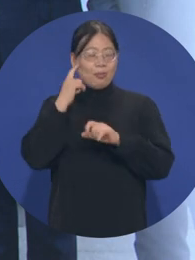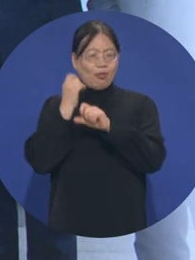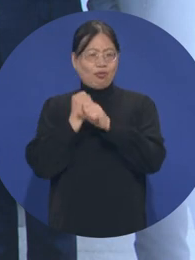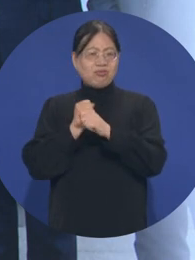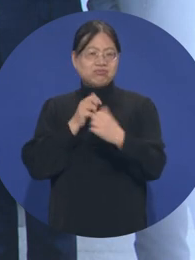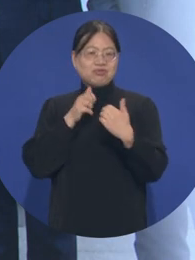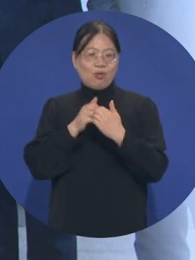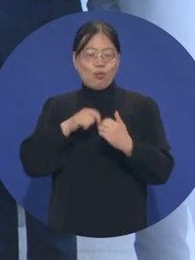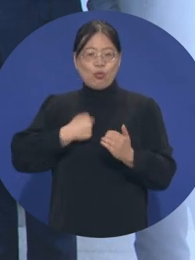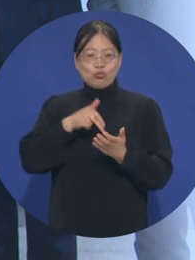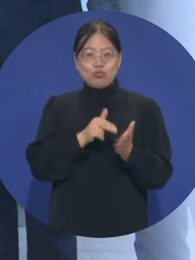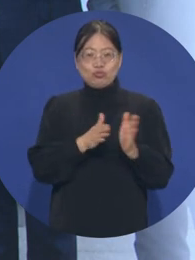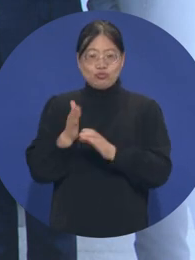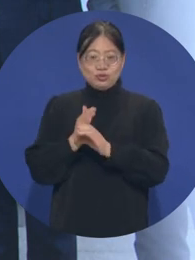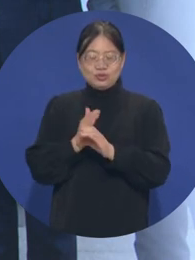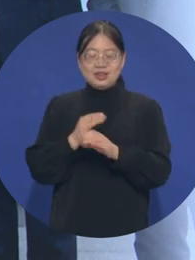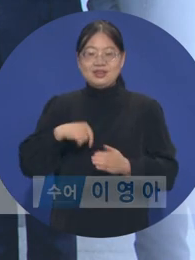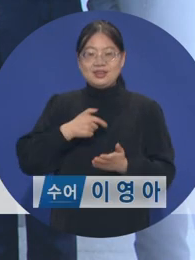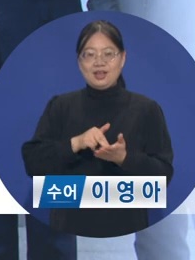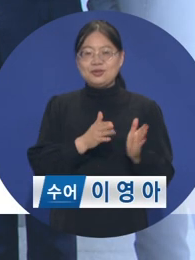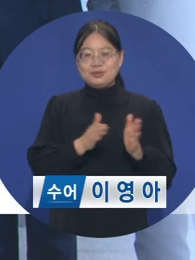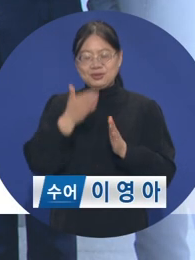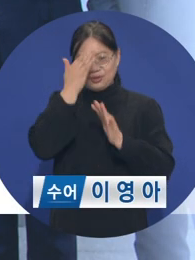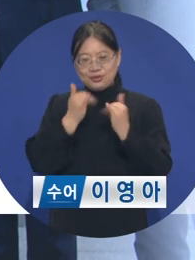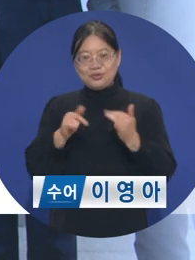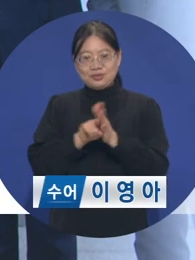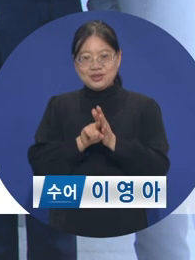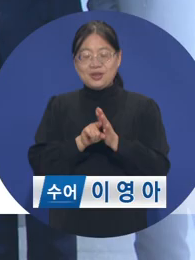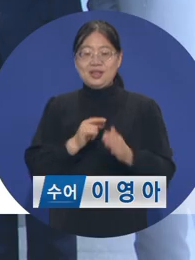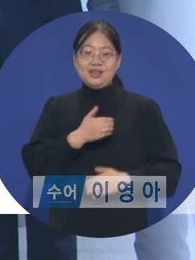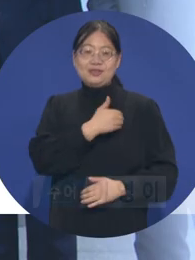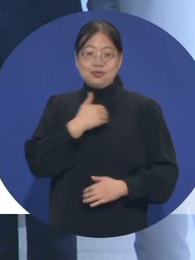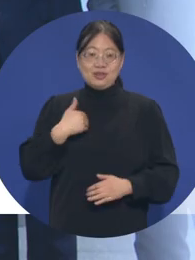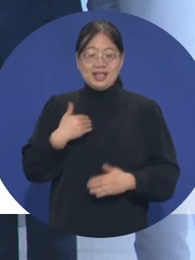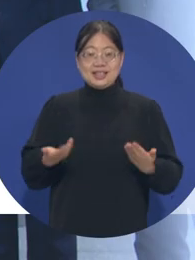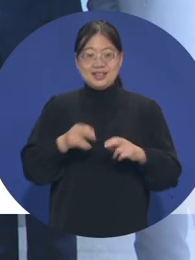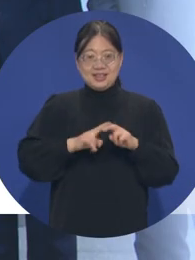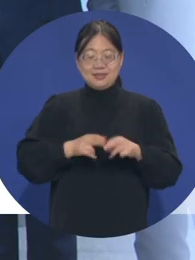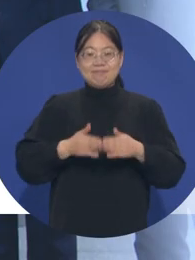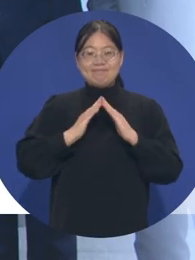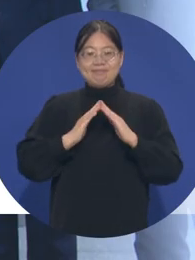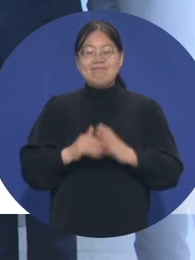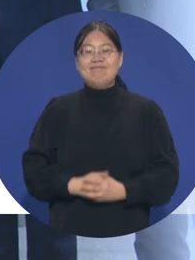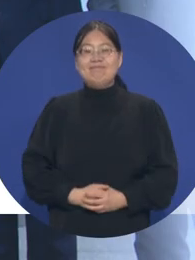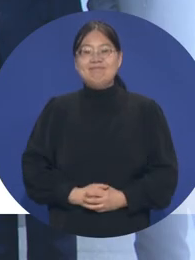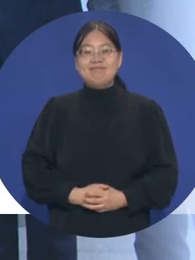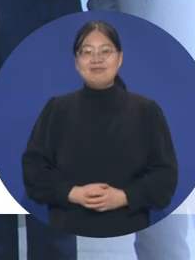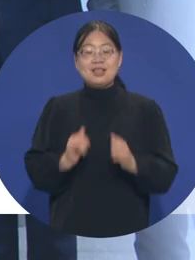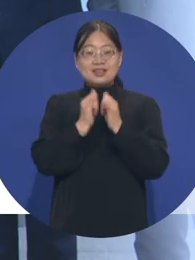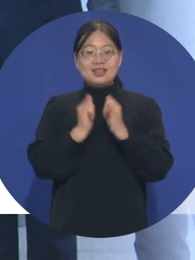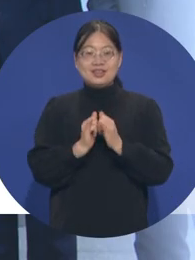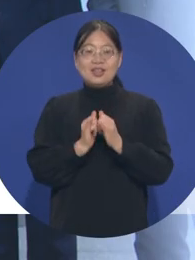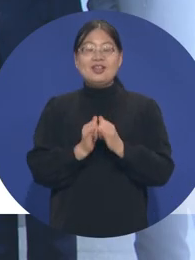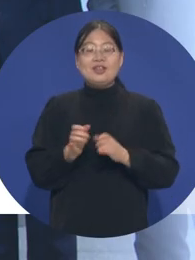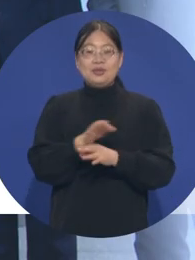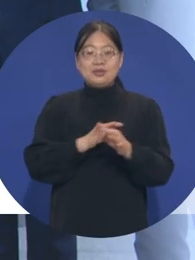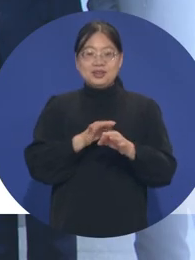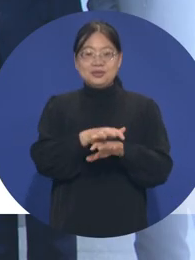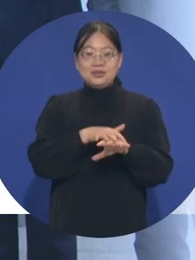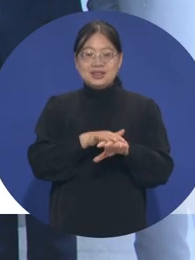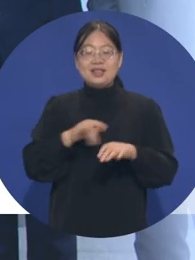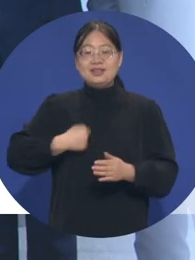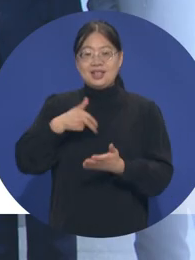세상의 편견과 싸우며 홀로서게 나선 자립준비 청년들을 위한 양질의 일자리가 생겼습니다. 사회자 경제